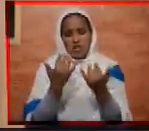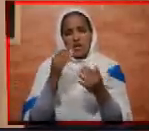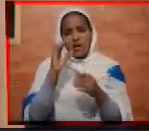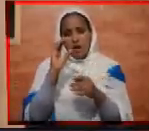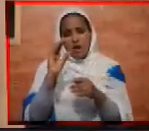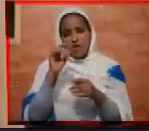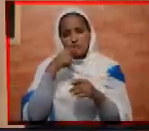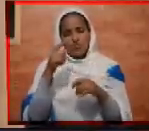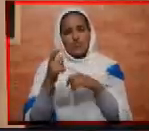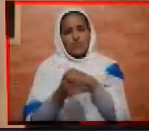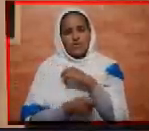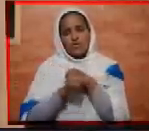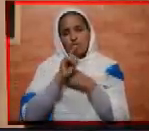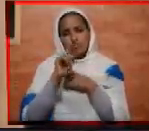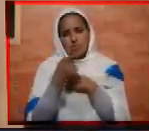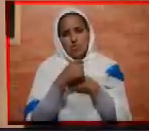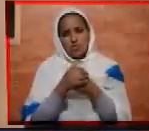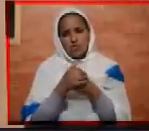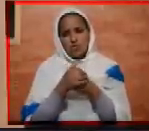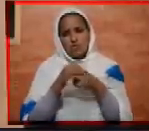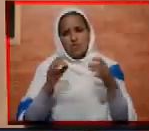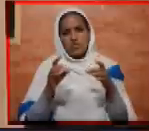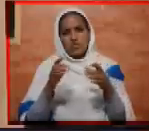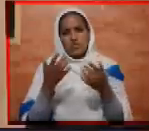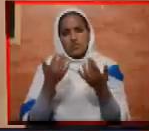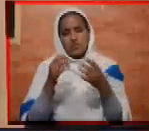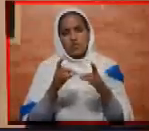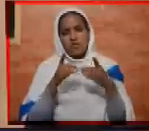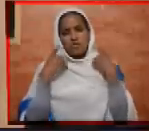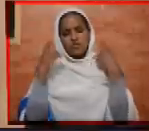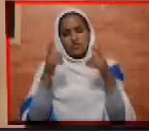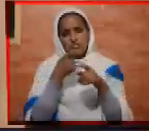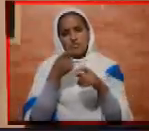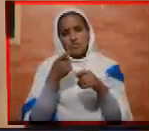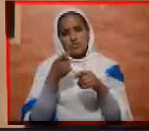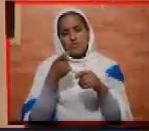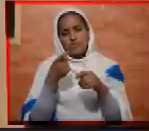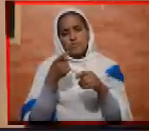ነው የሚማሩ፣ ገና ሀ ሲሉ ትዕግስት ነው የሚማሩ።